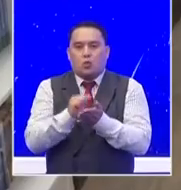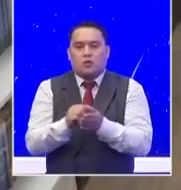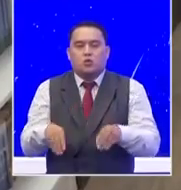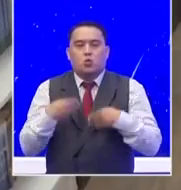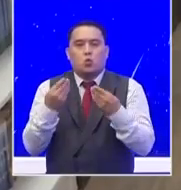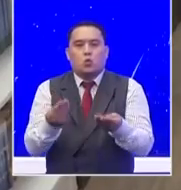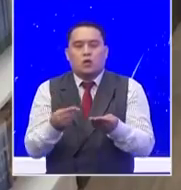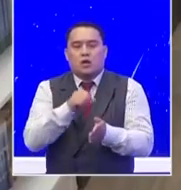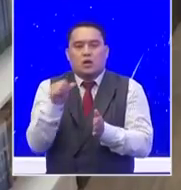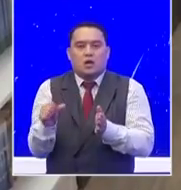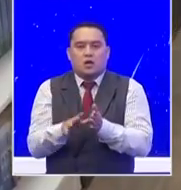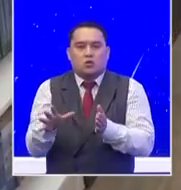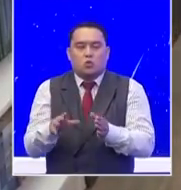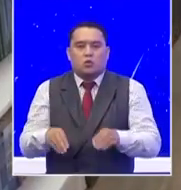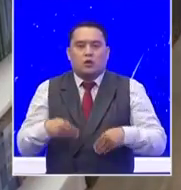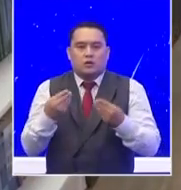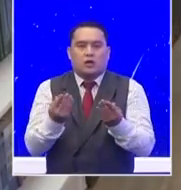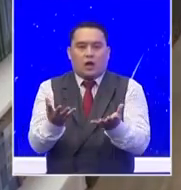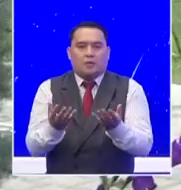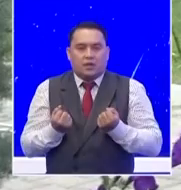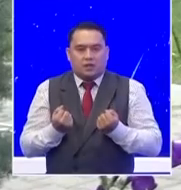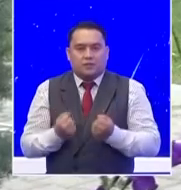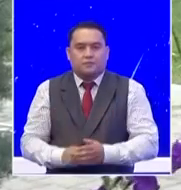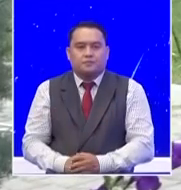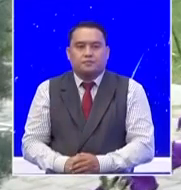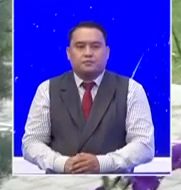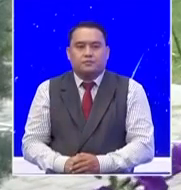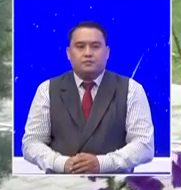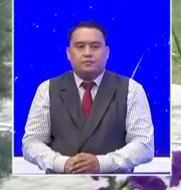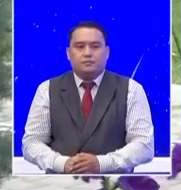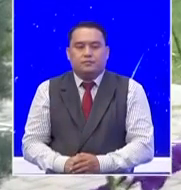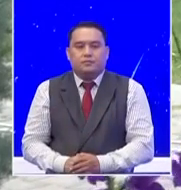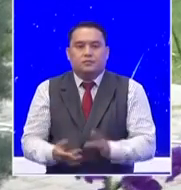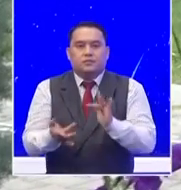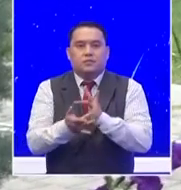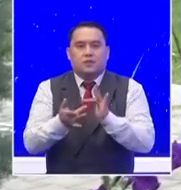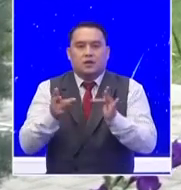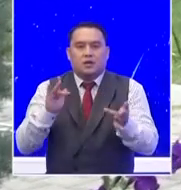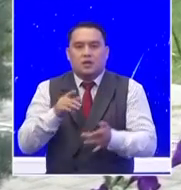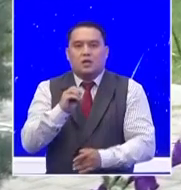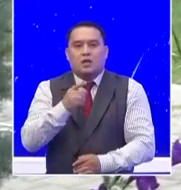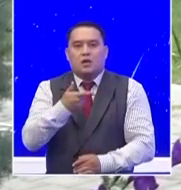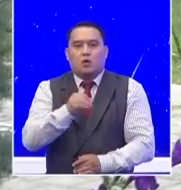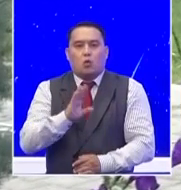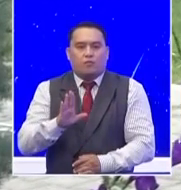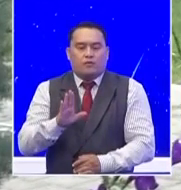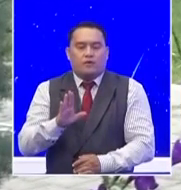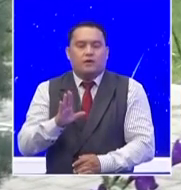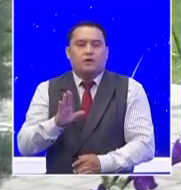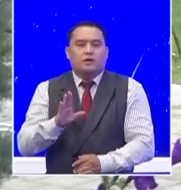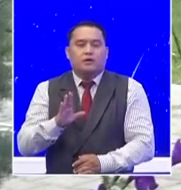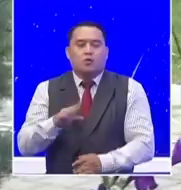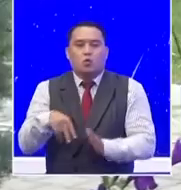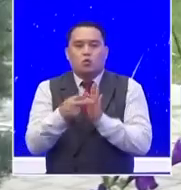жуығы электрондық үкімет арқылы қабылданды. Портал арқылы оны әр кәмелетке